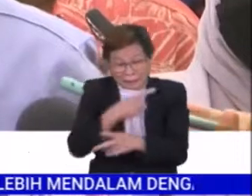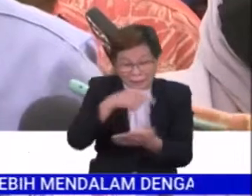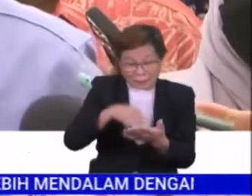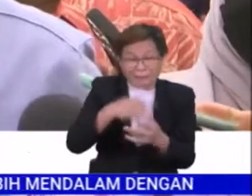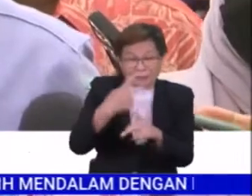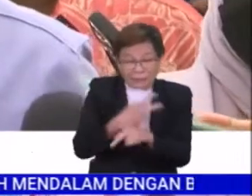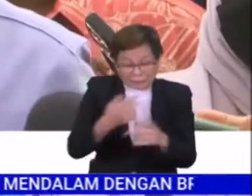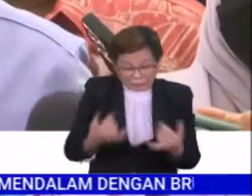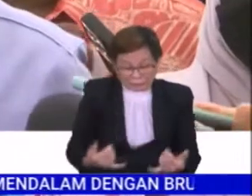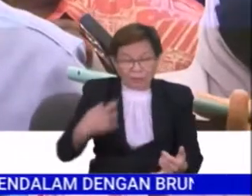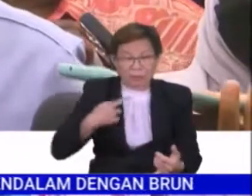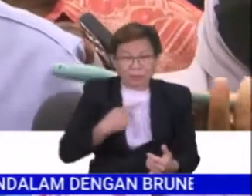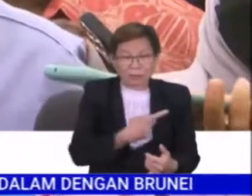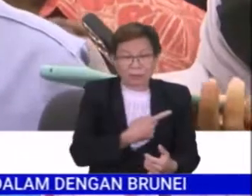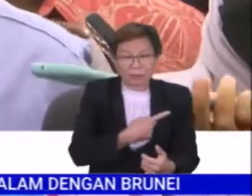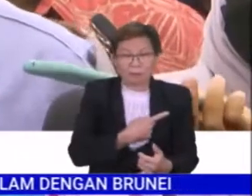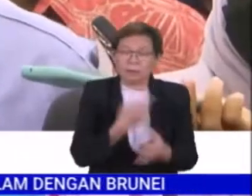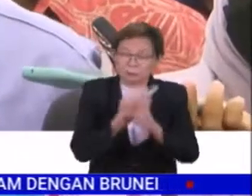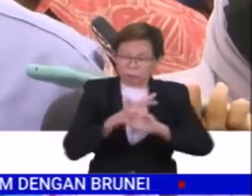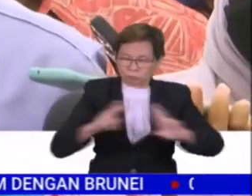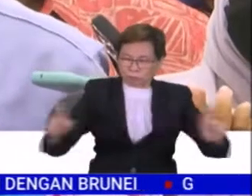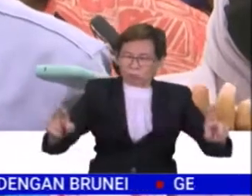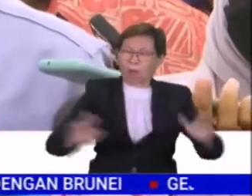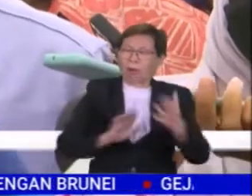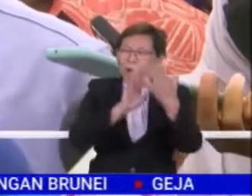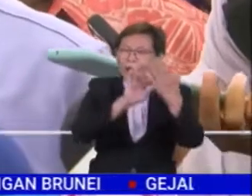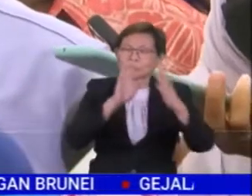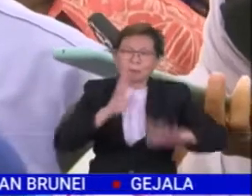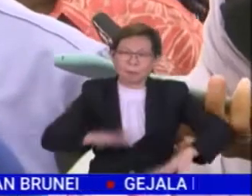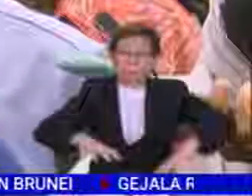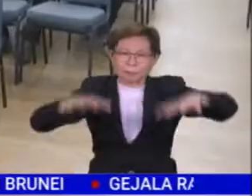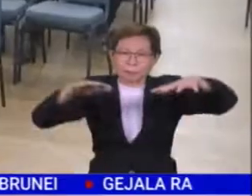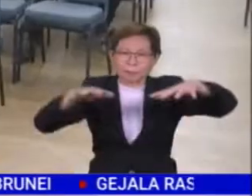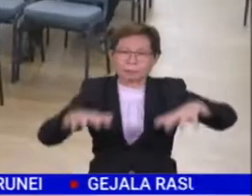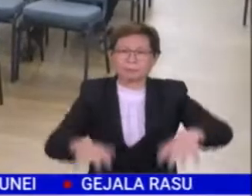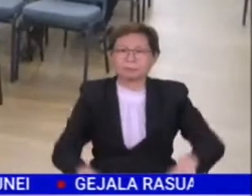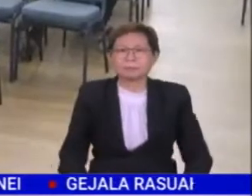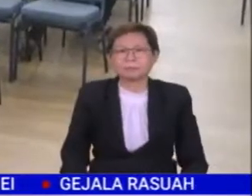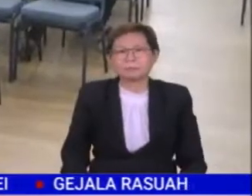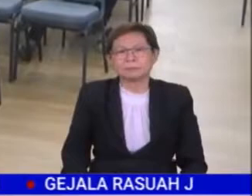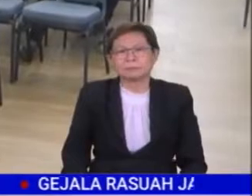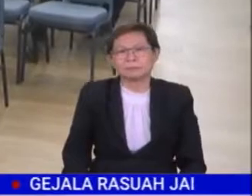kali ini kita dalam keadaan siap sedia untuk menghadapi bencana.